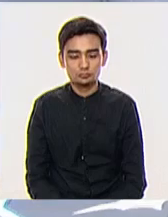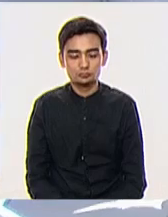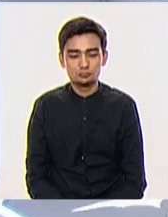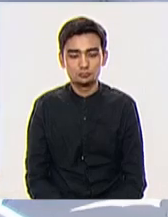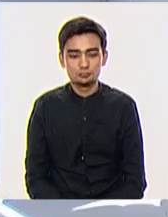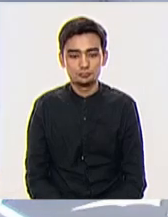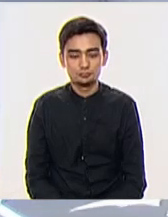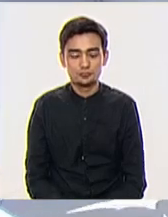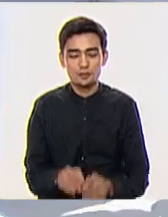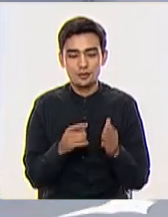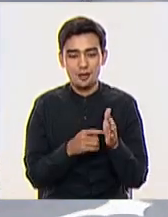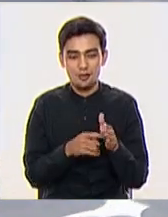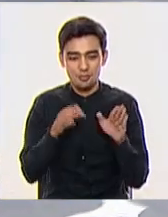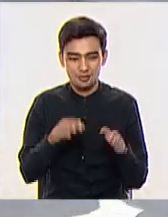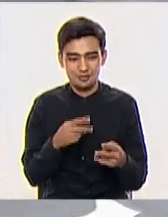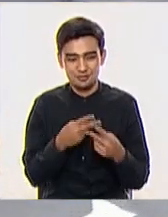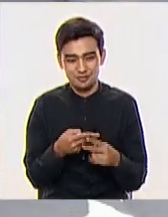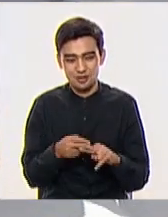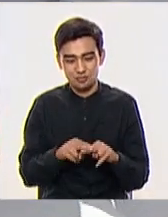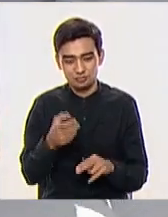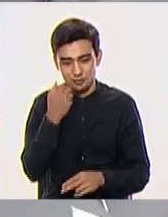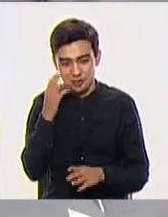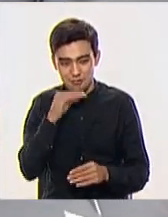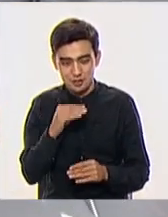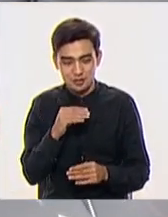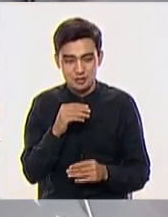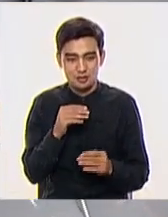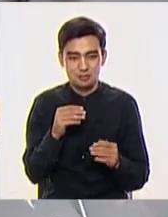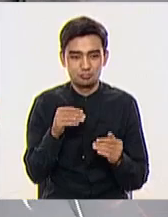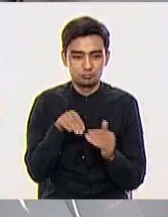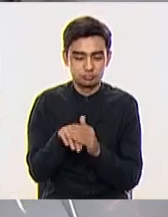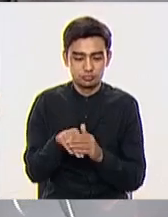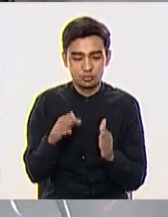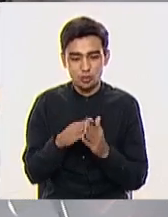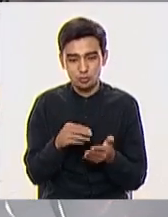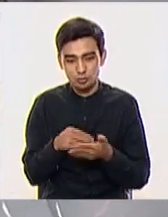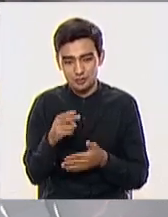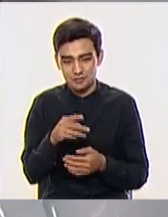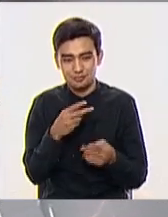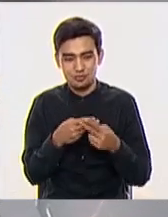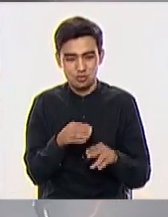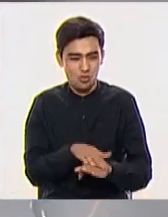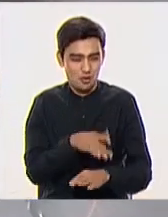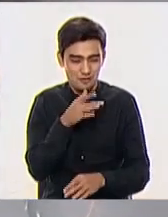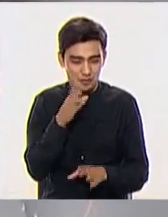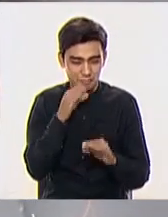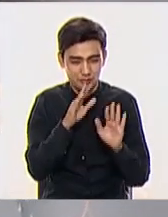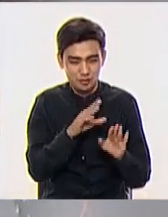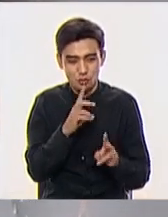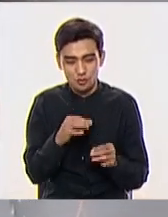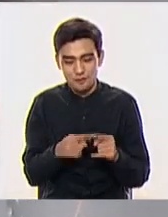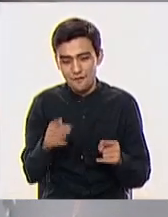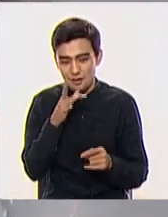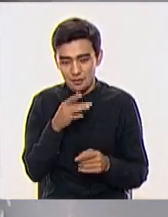а карагандинских осужденным дали возможность открыть жилищные депозиты многие проведут за решеткой долгие годы и за это время